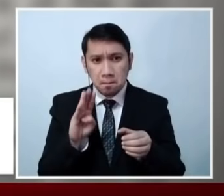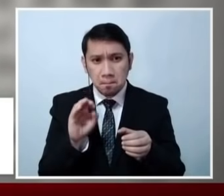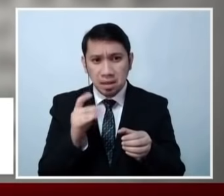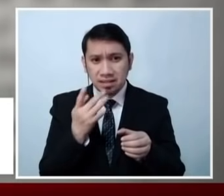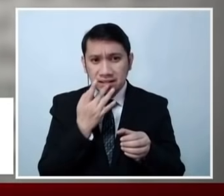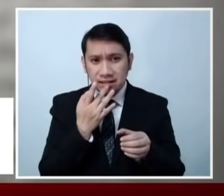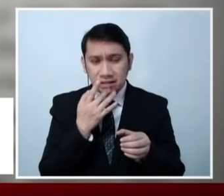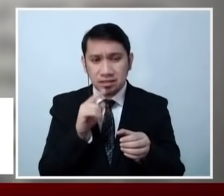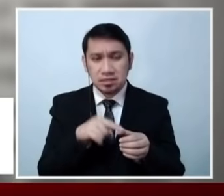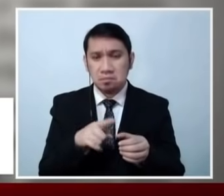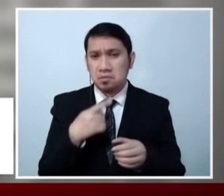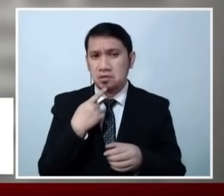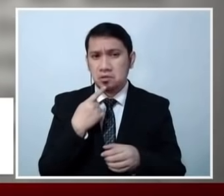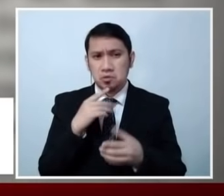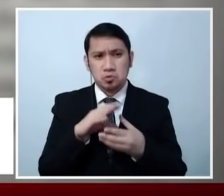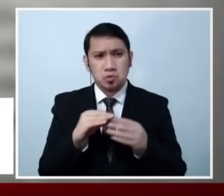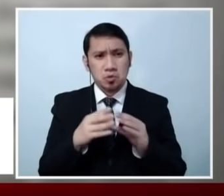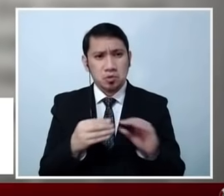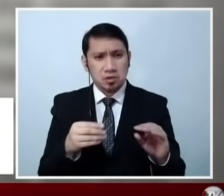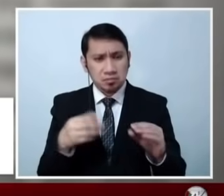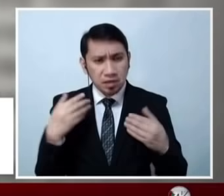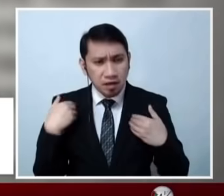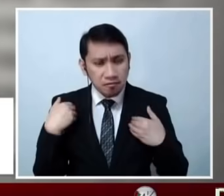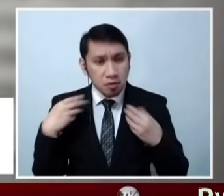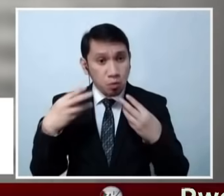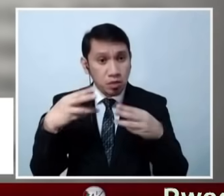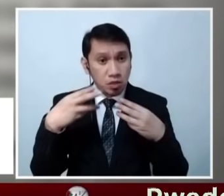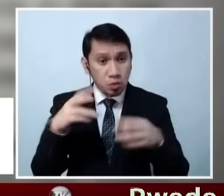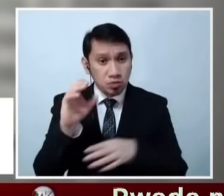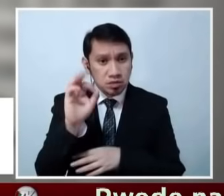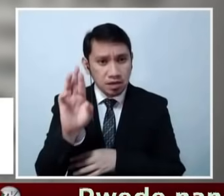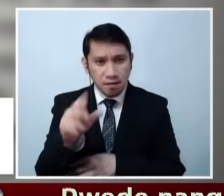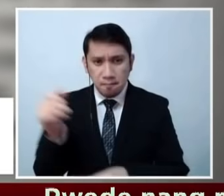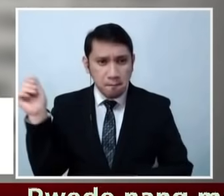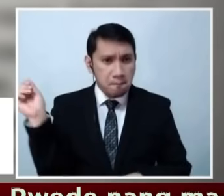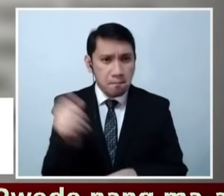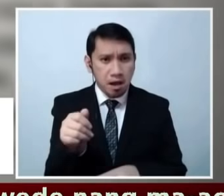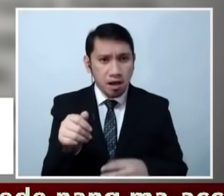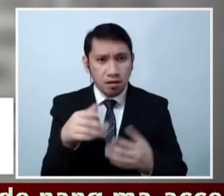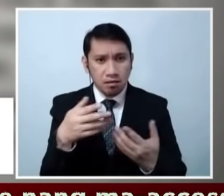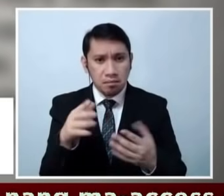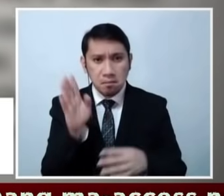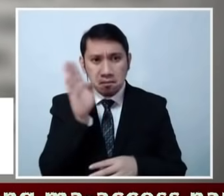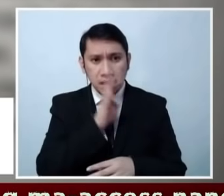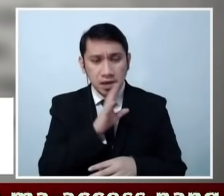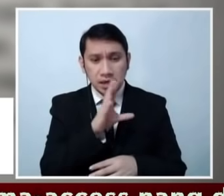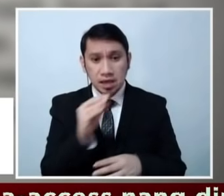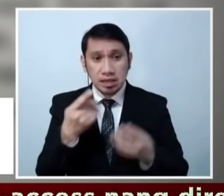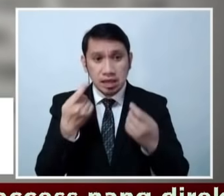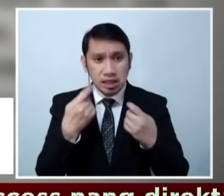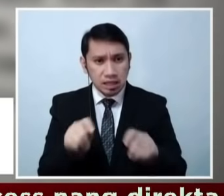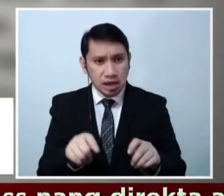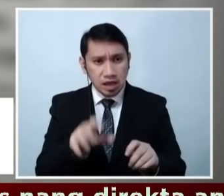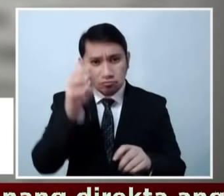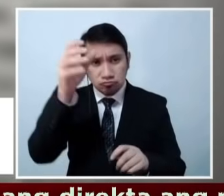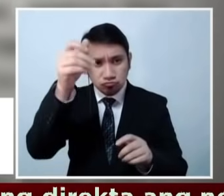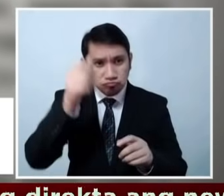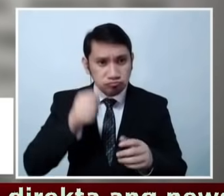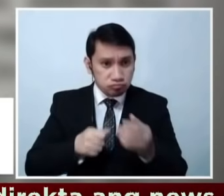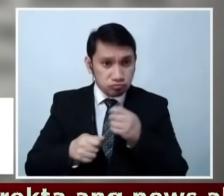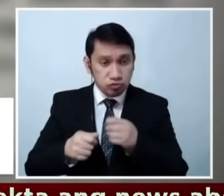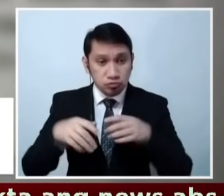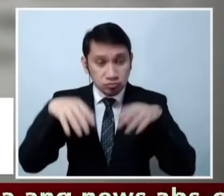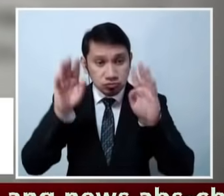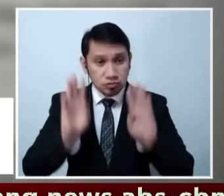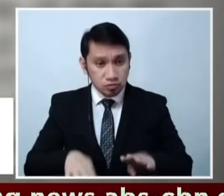binasag niya ang bintana ng banyo nang magkulong umano si Bree sa loob at sinubukan daw niyang tanggalin ang tela na pinagsabitan umano ni Honson mula